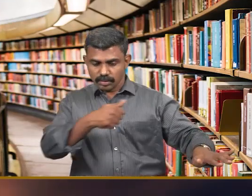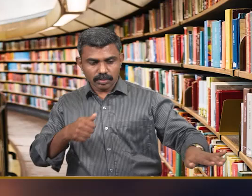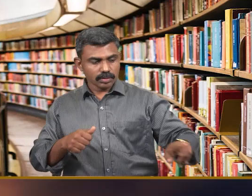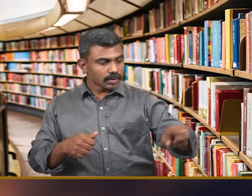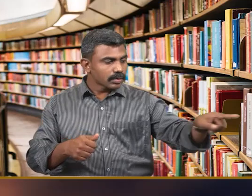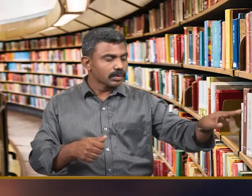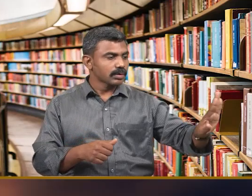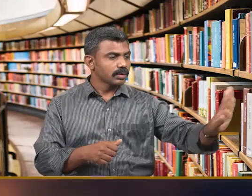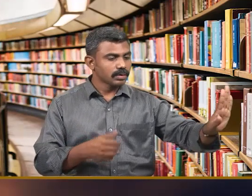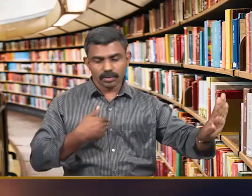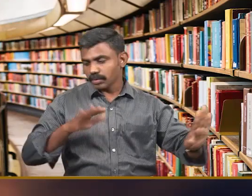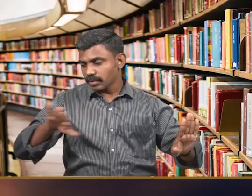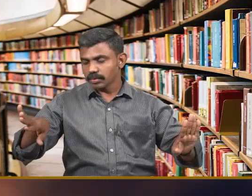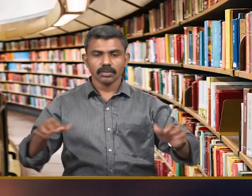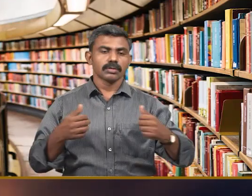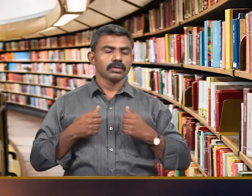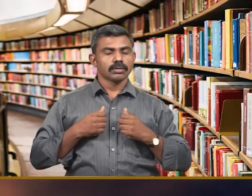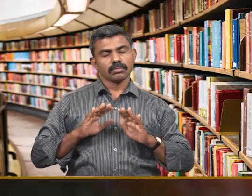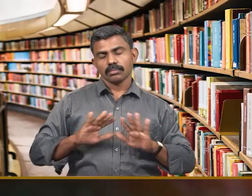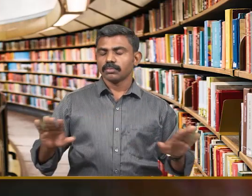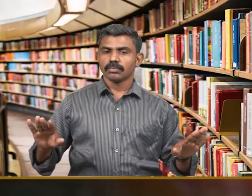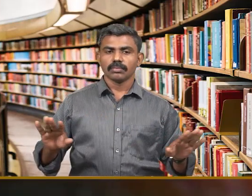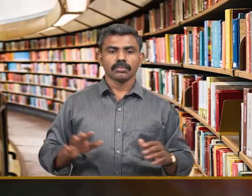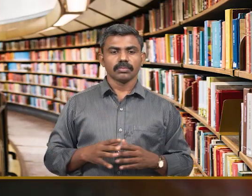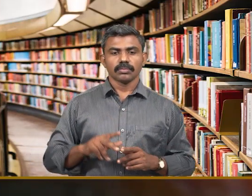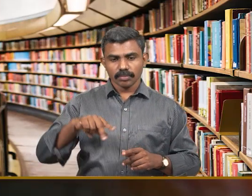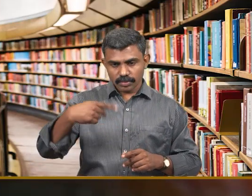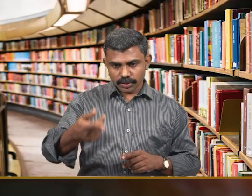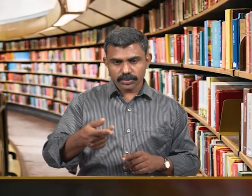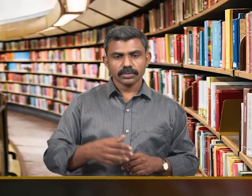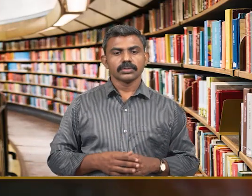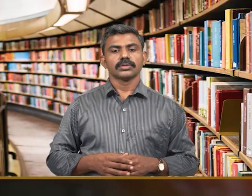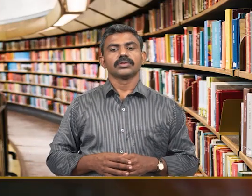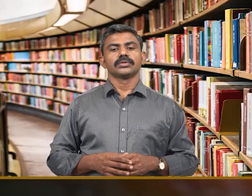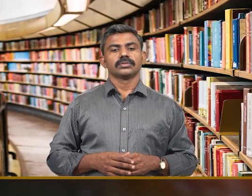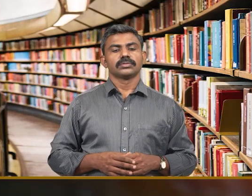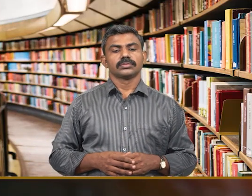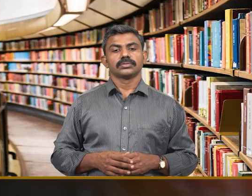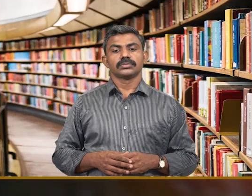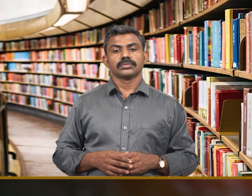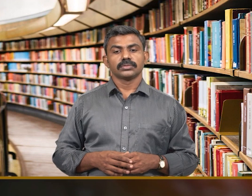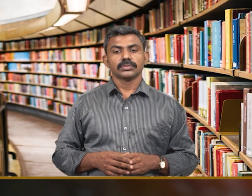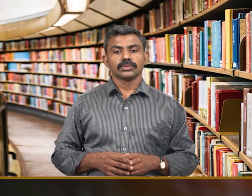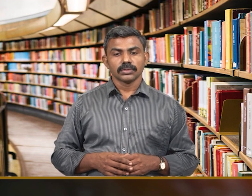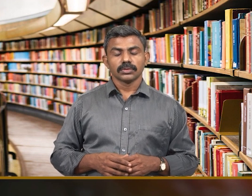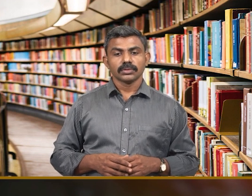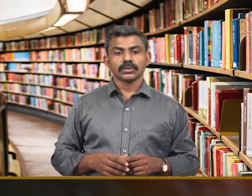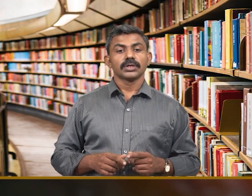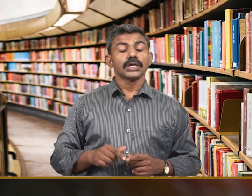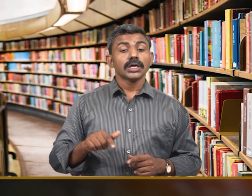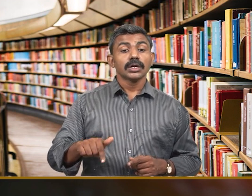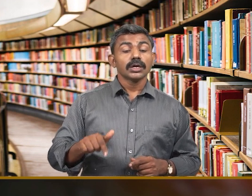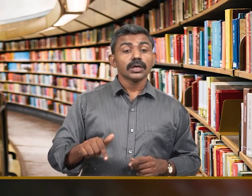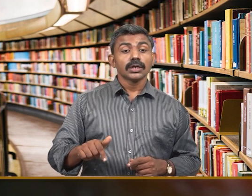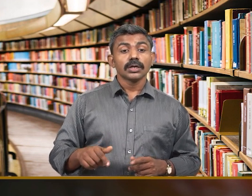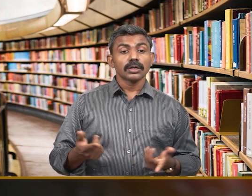விஷயத்தில் நான் தலையிட மாட்டேன் அப்படின்னு சொன்னோன்னே போப்பாண்டவர் சந்தோஷமாயிட்டார். சரி அடுத்து நான் என்னப்பா பண்ணணும் அப்படின்னு அவர் முசோலினியை பார்த்து கேட்டால் அவர் அலுமை மிக தெளிவாக சொல்கிறார்,